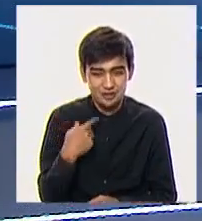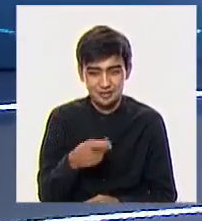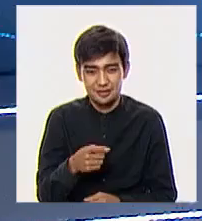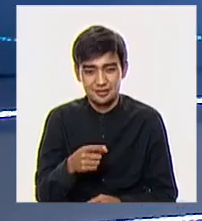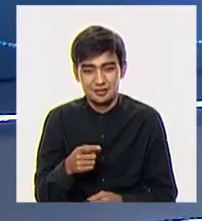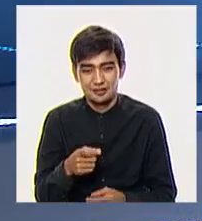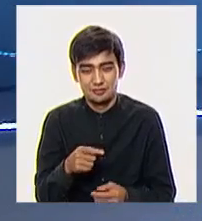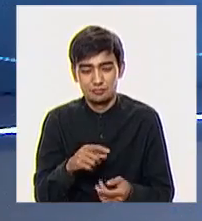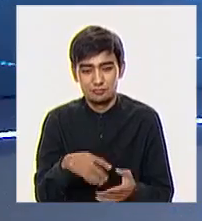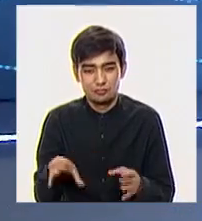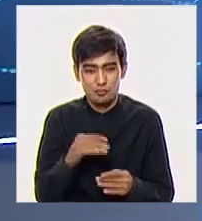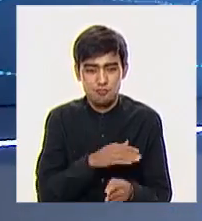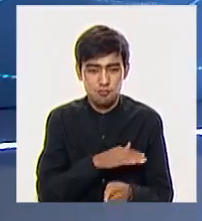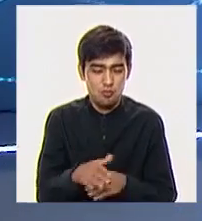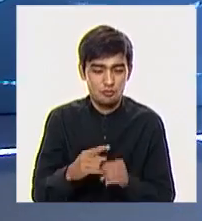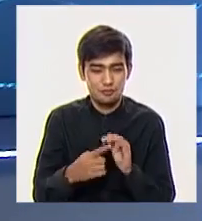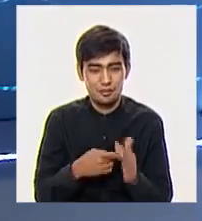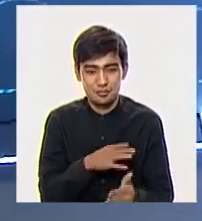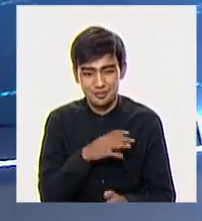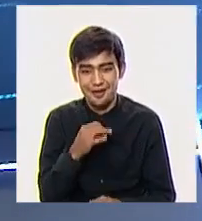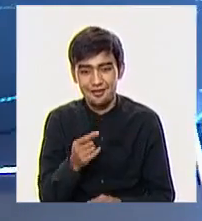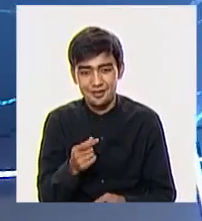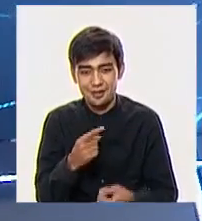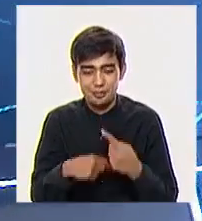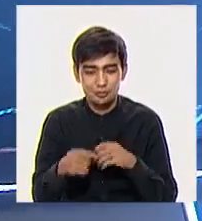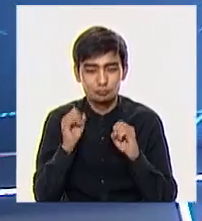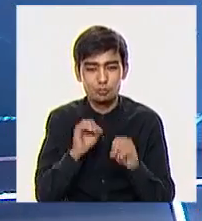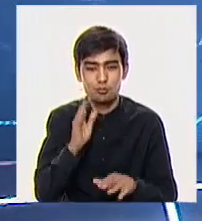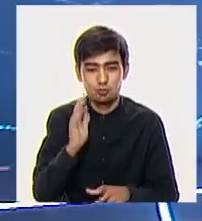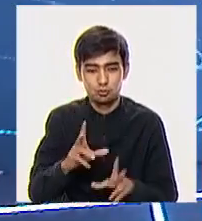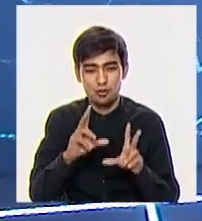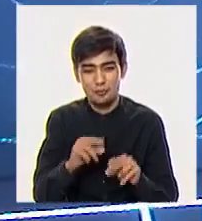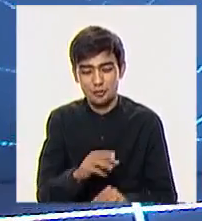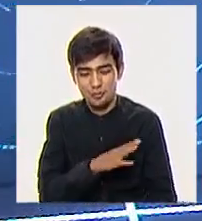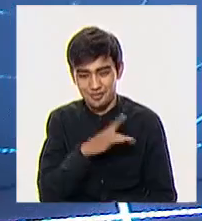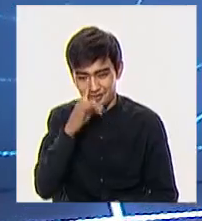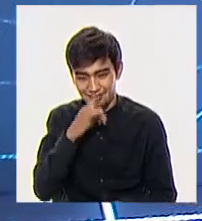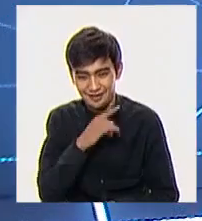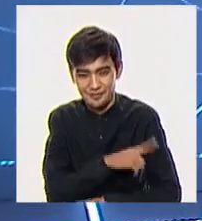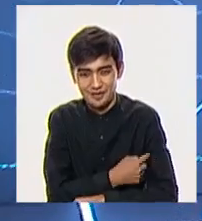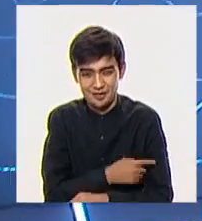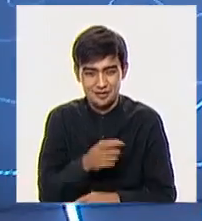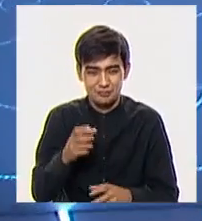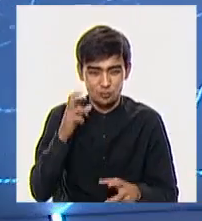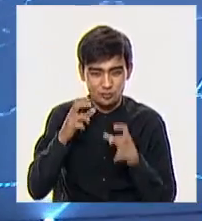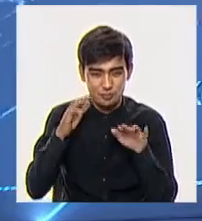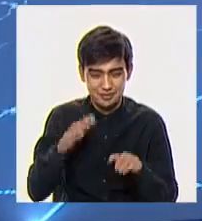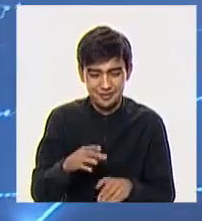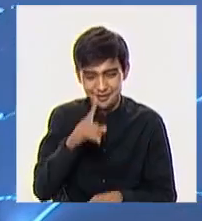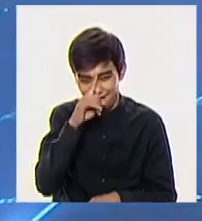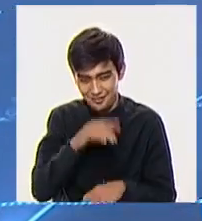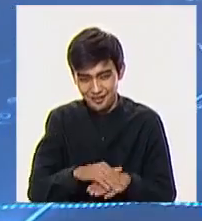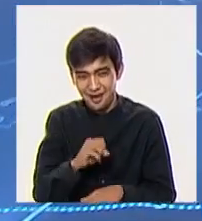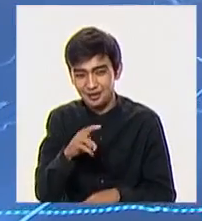ақысын қайтадан түгел төлеткен. Ал ақшаларыңды қайтарып береміз деп уәде еткен Қазақ медициналық үздіксіз білім беру университетінің